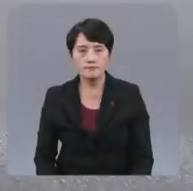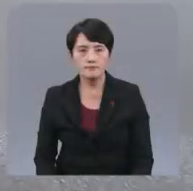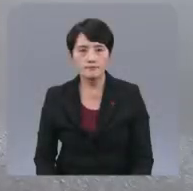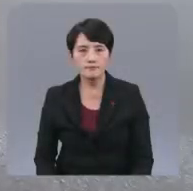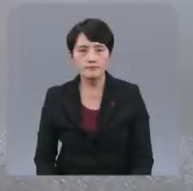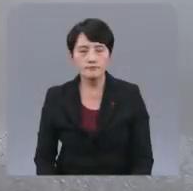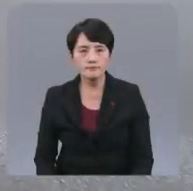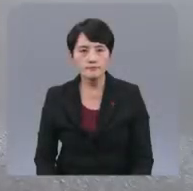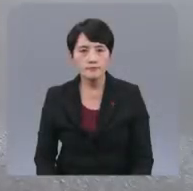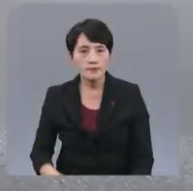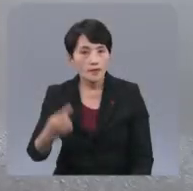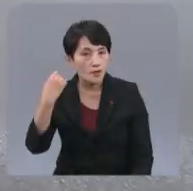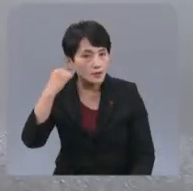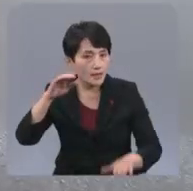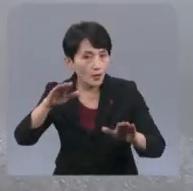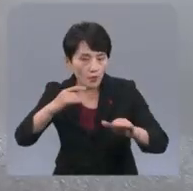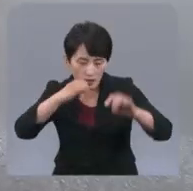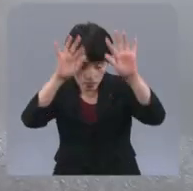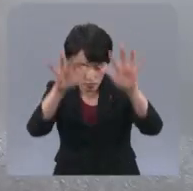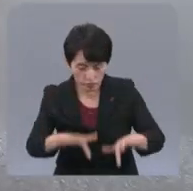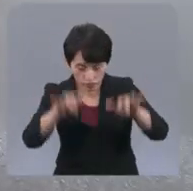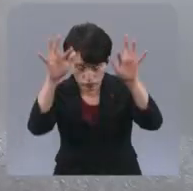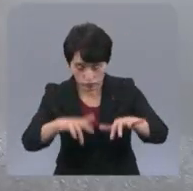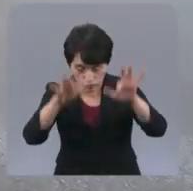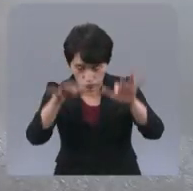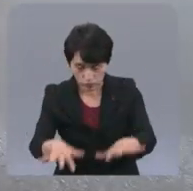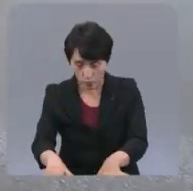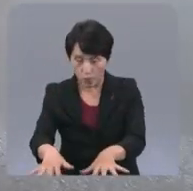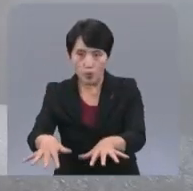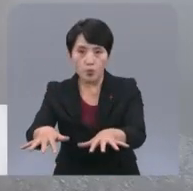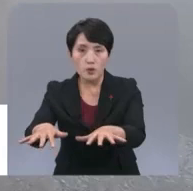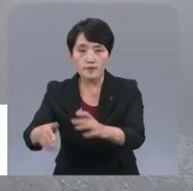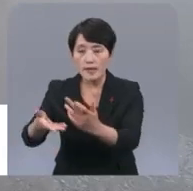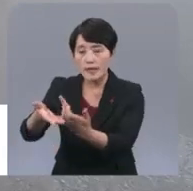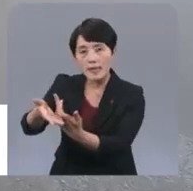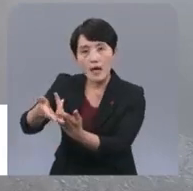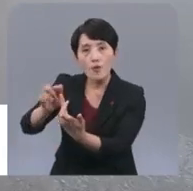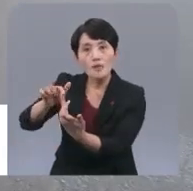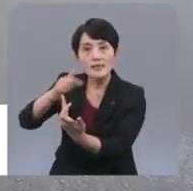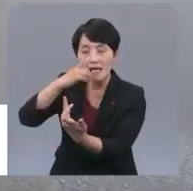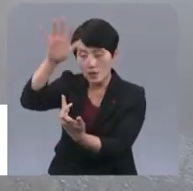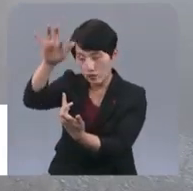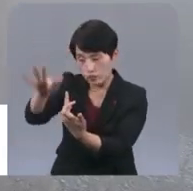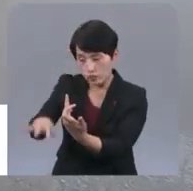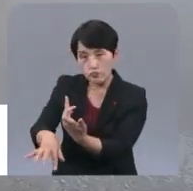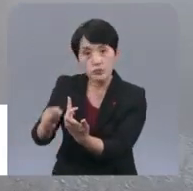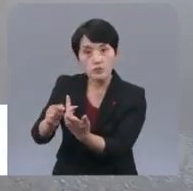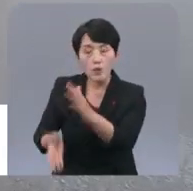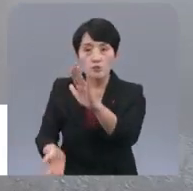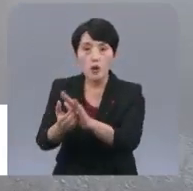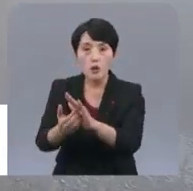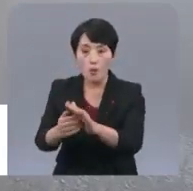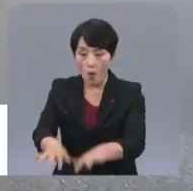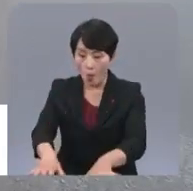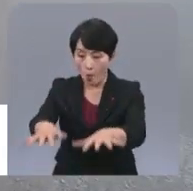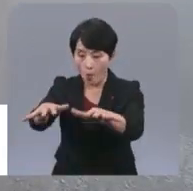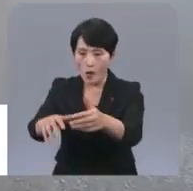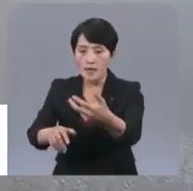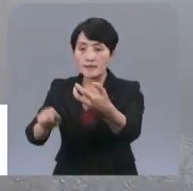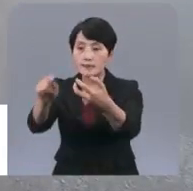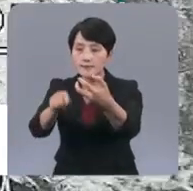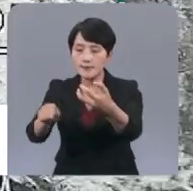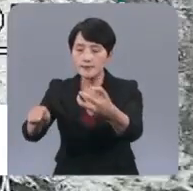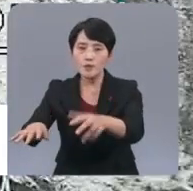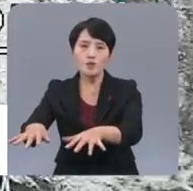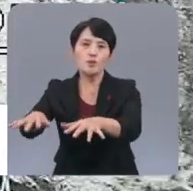韩国江原山区发布了大雪警报，最高降雪量超过70毫米。另外，江原北部和中部山区发